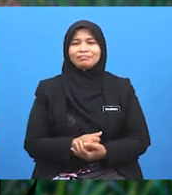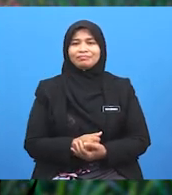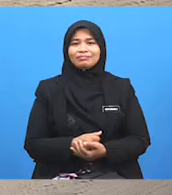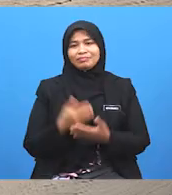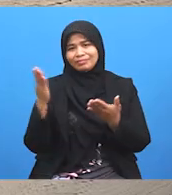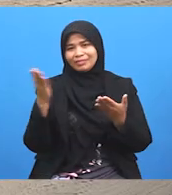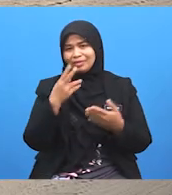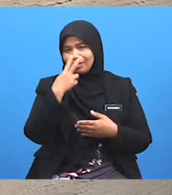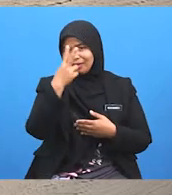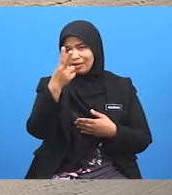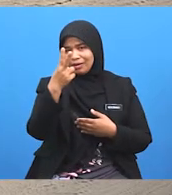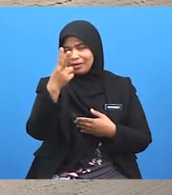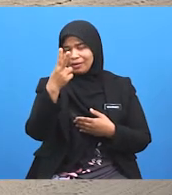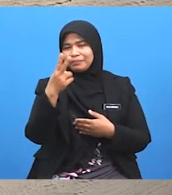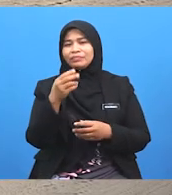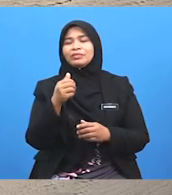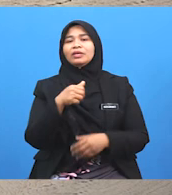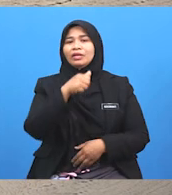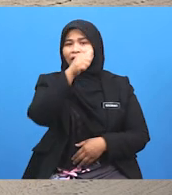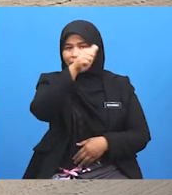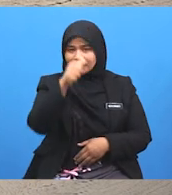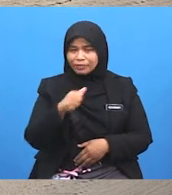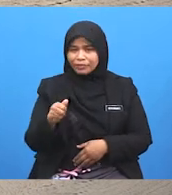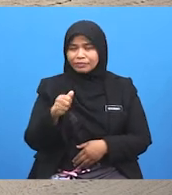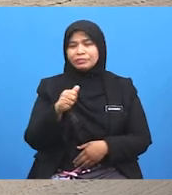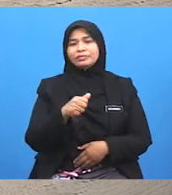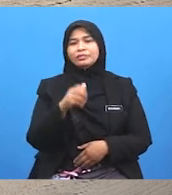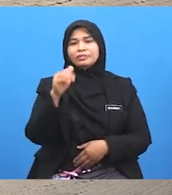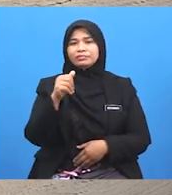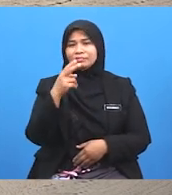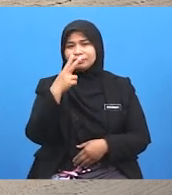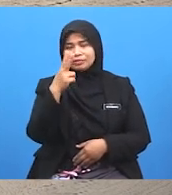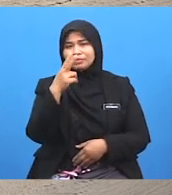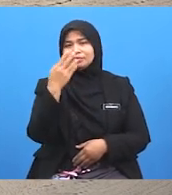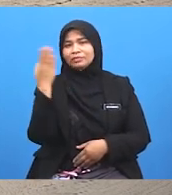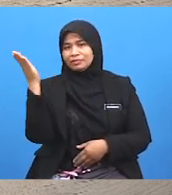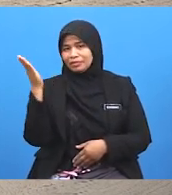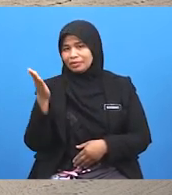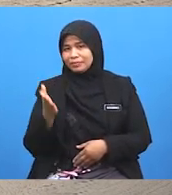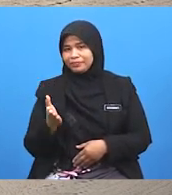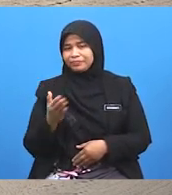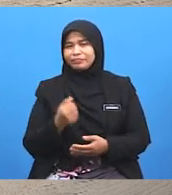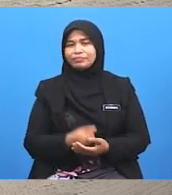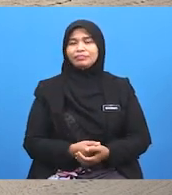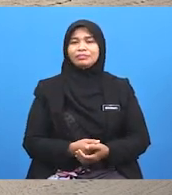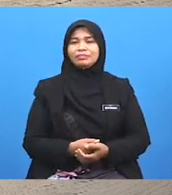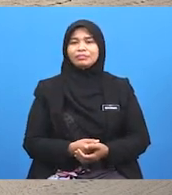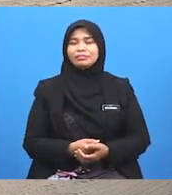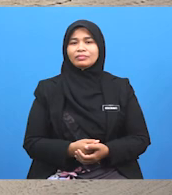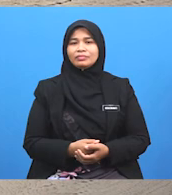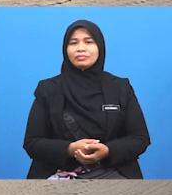Sila lihat huruf-huruf yang tertera pada skrin. Murid-murid diminta